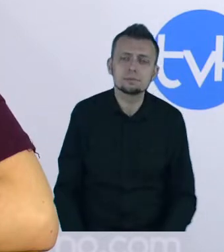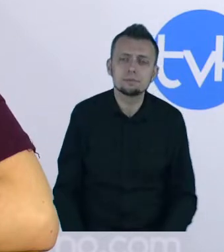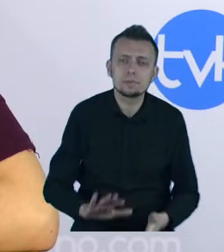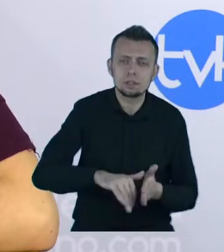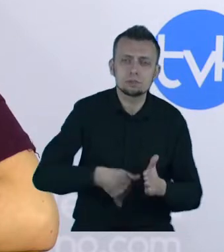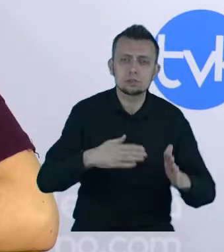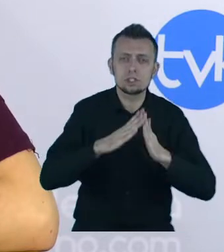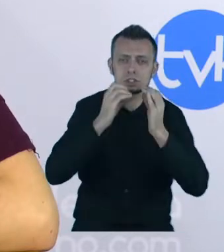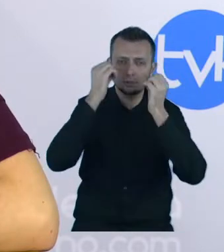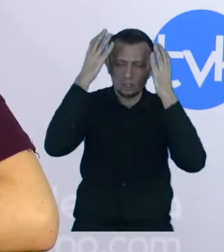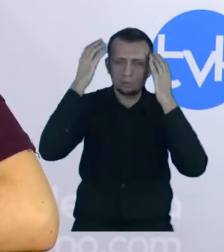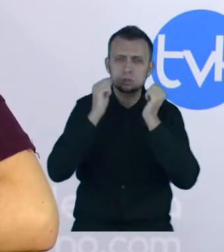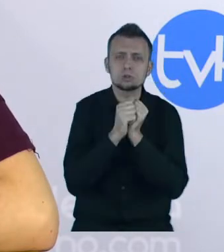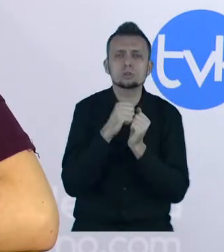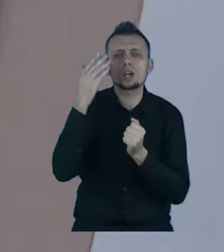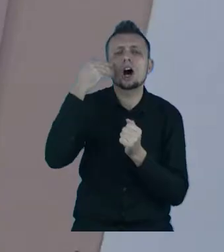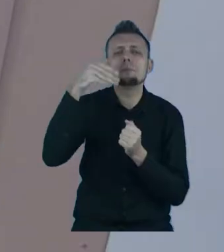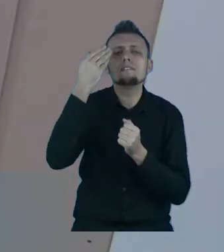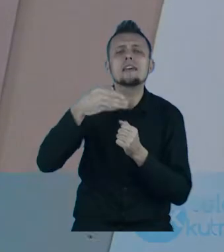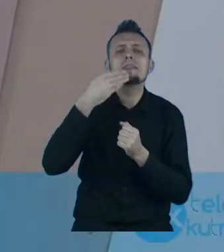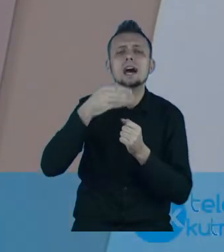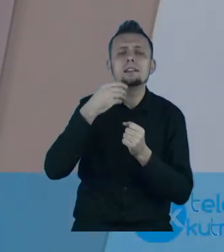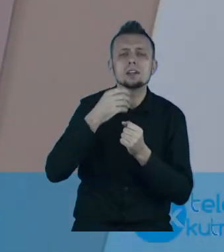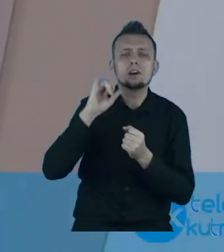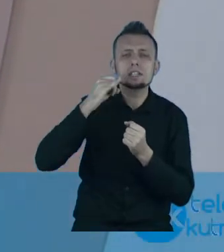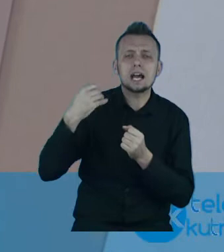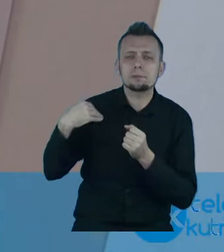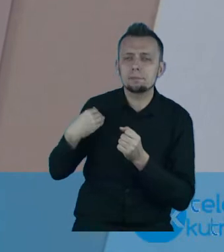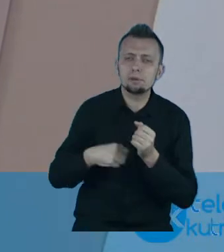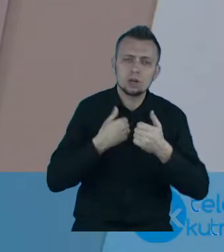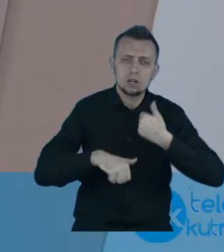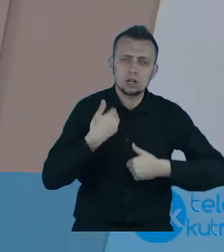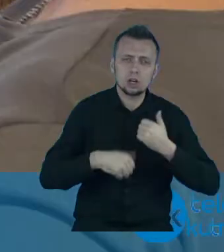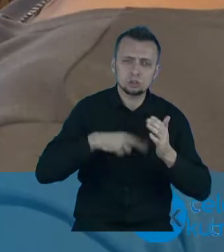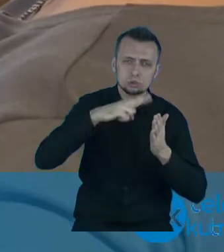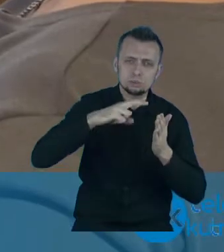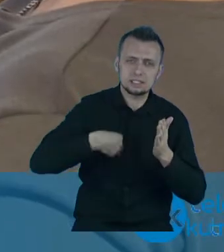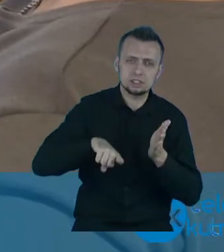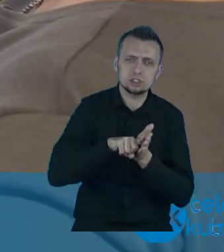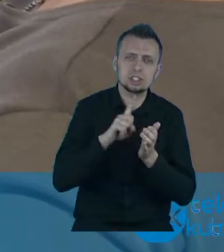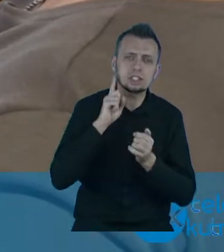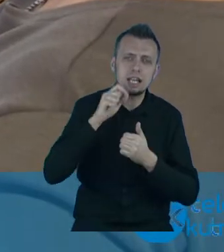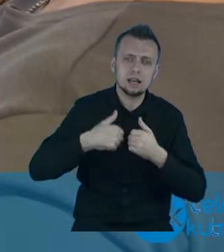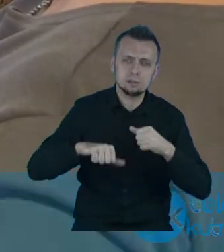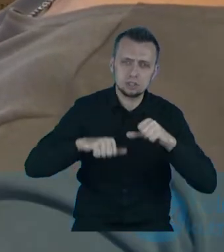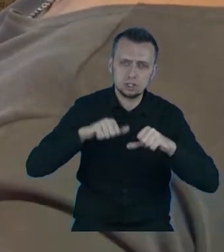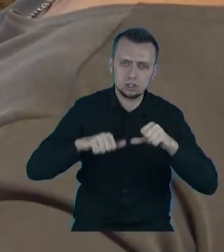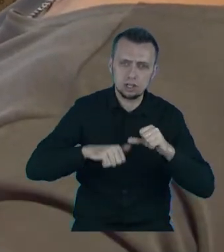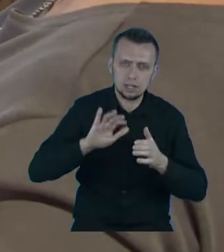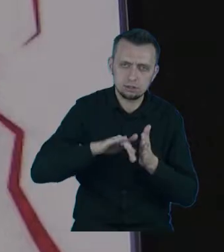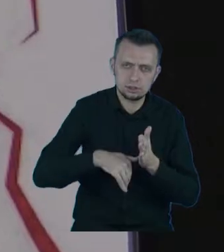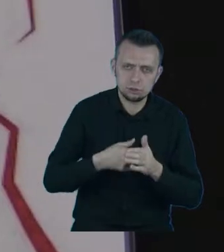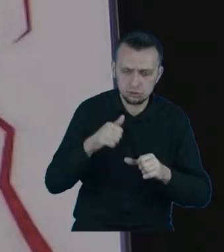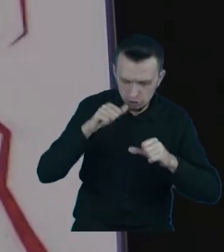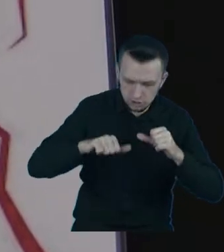Kultury podsumowano konkurs plastyczny dla przedszkolaków. W Kutnowskim Domu Kultury podsumowano konkurs plastyczny dla przedszkolaków z kutnowskich